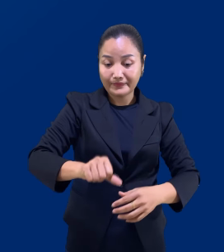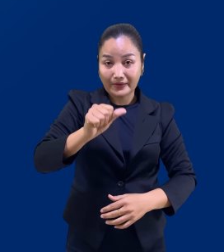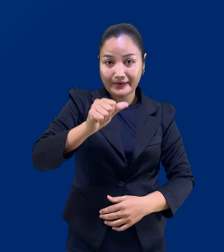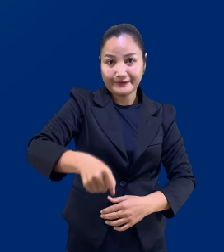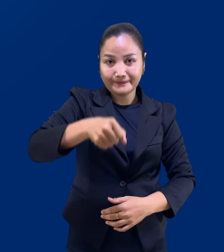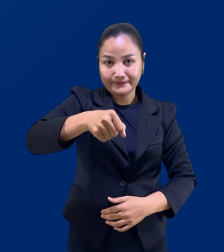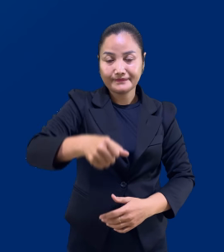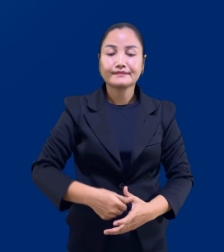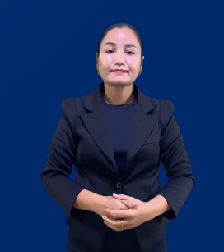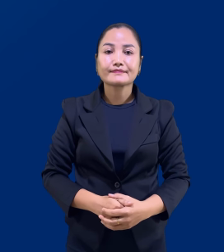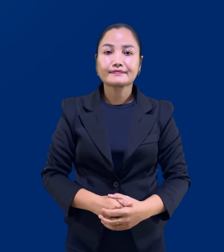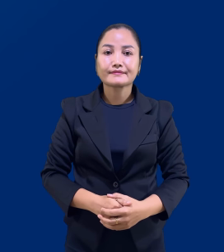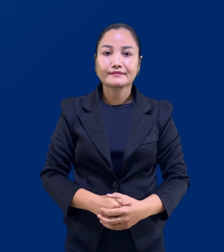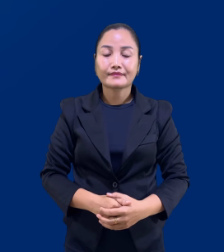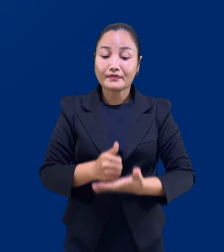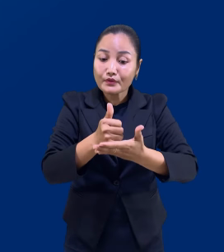អត្ថប្រយោជន៍នៃ App